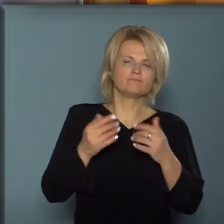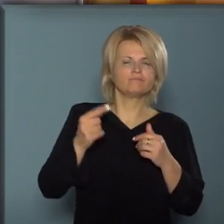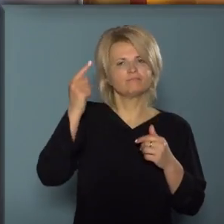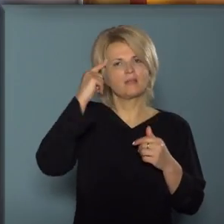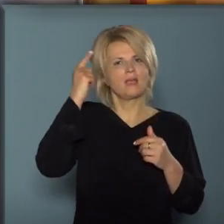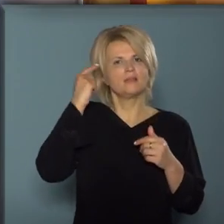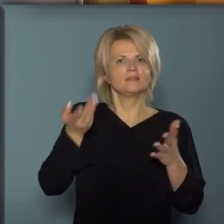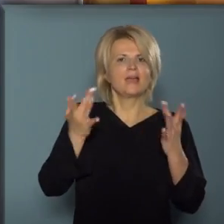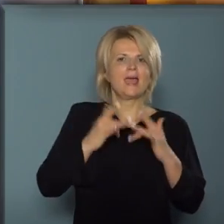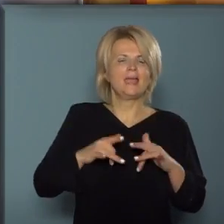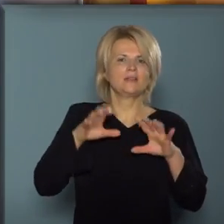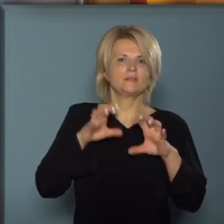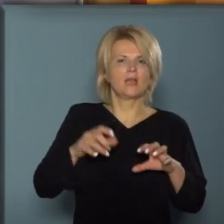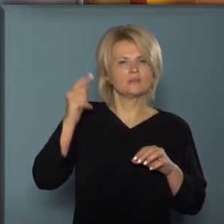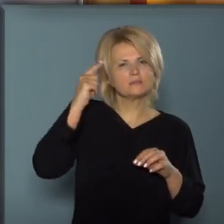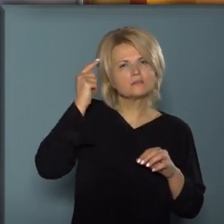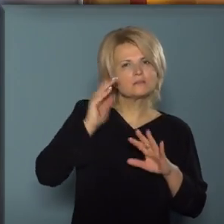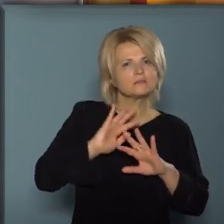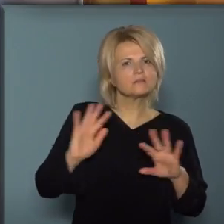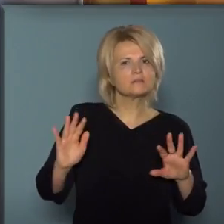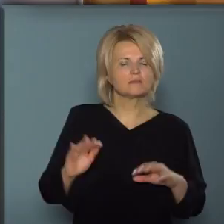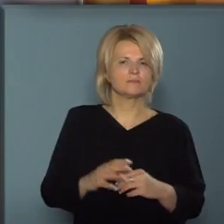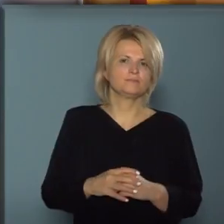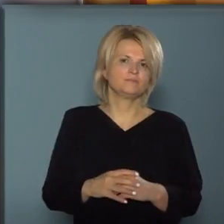ezt az egészet. Nálad melyik volt?